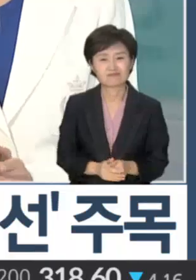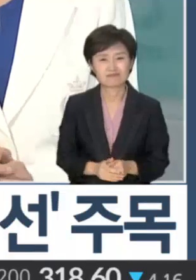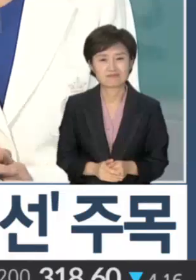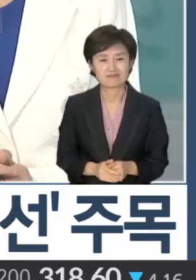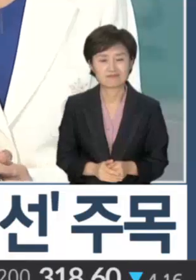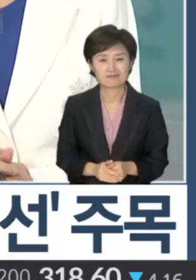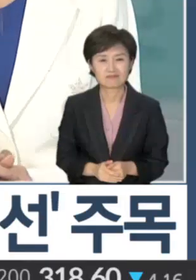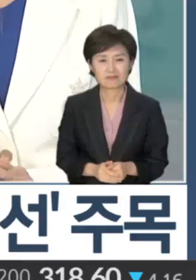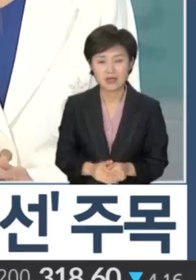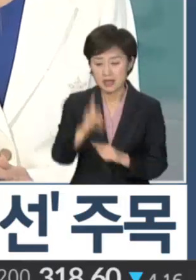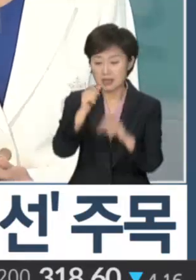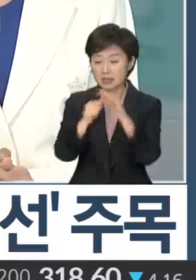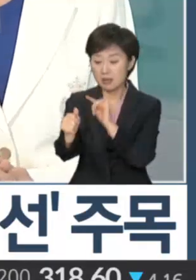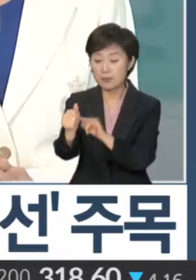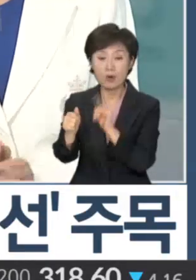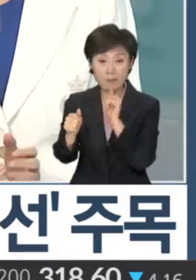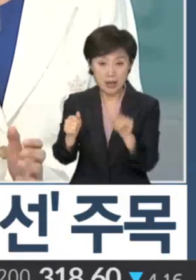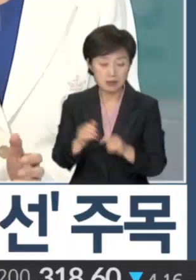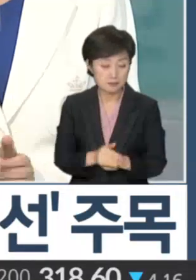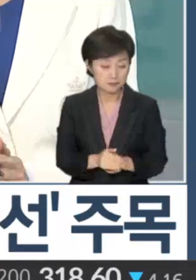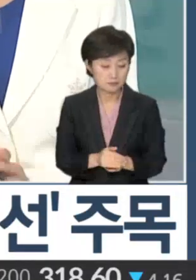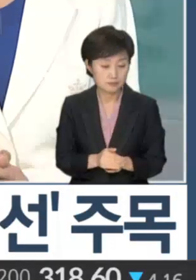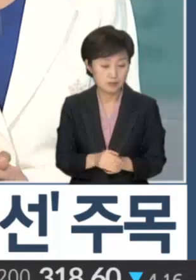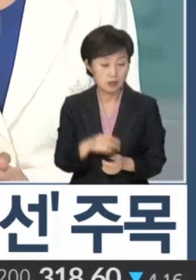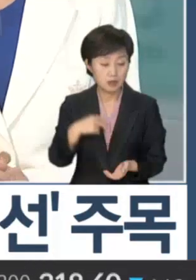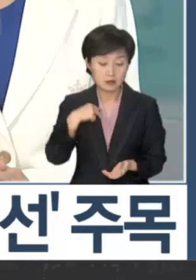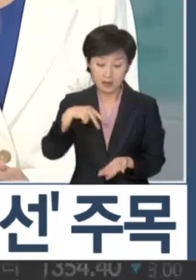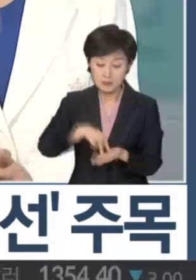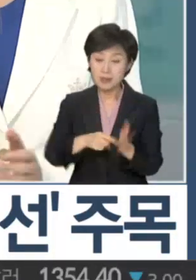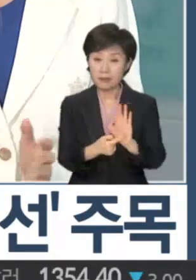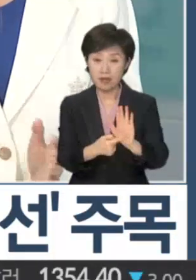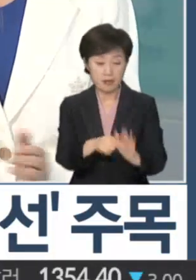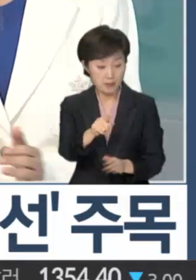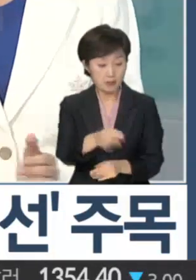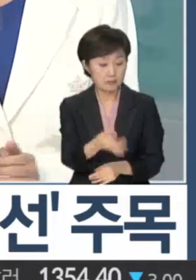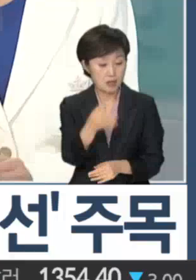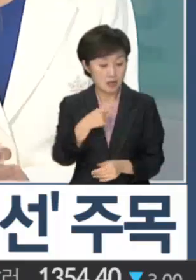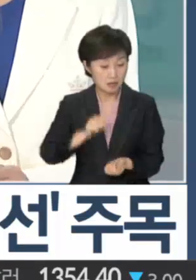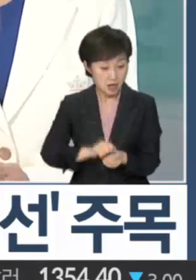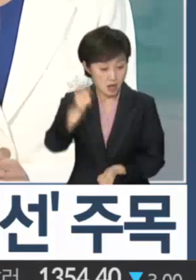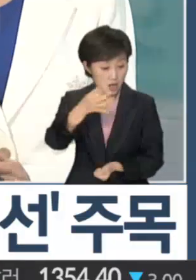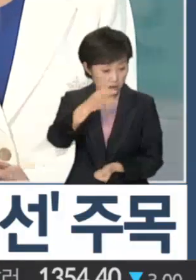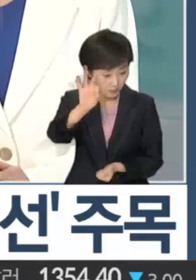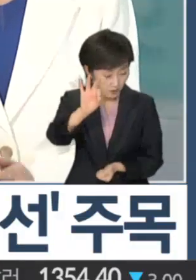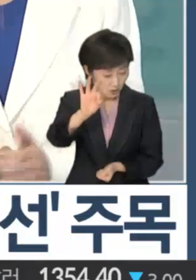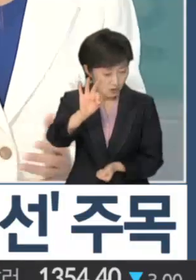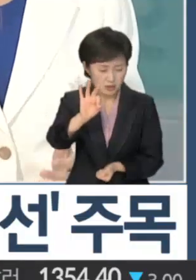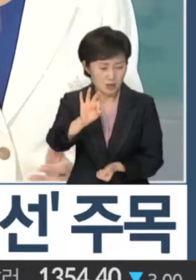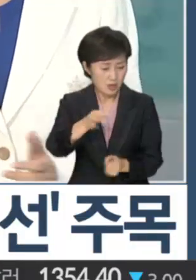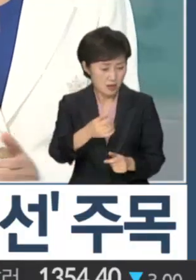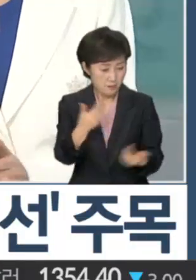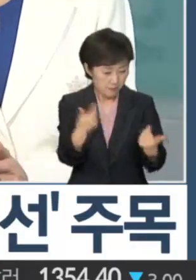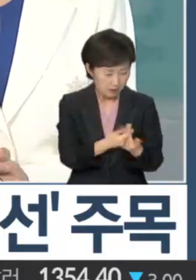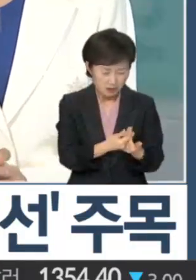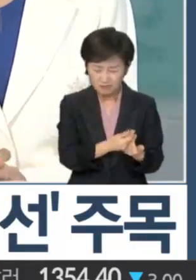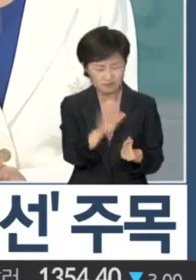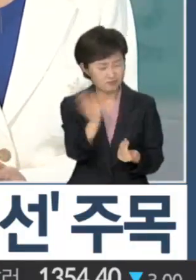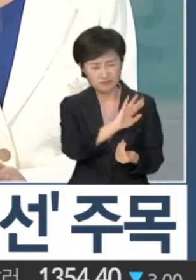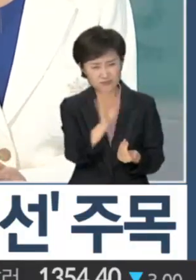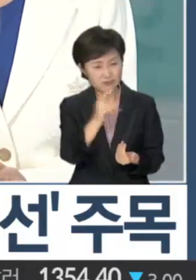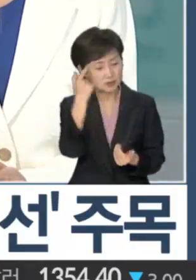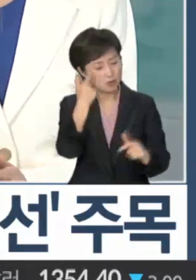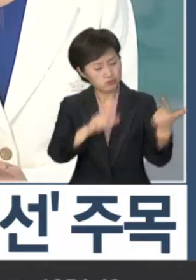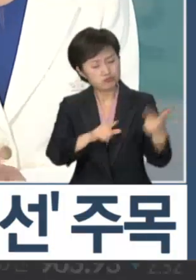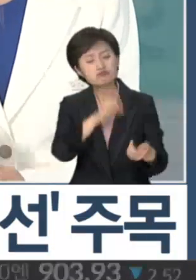단식할 때부터 이재명 대표가 입장을 밝히셨어요. 작은 차이를 넘어서서 함께 가자라는